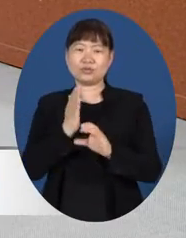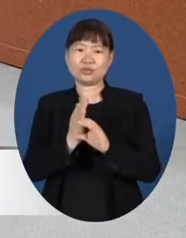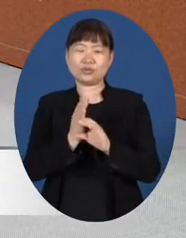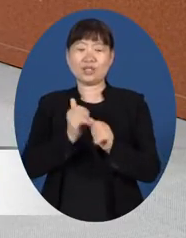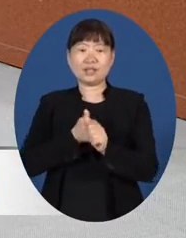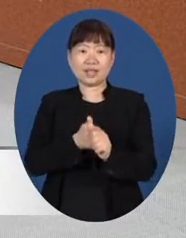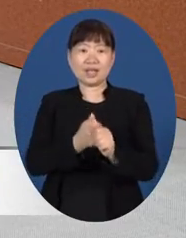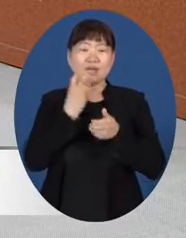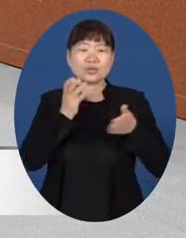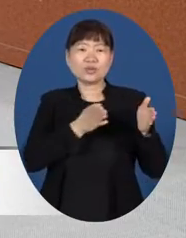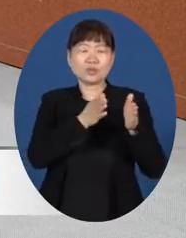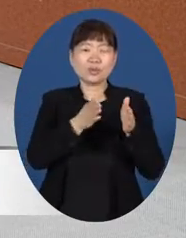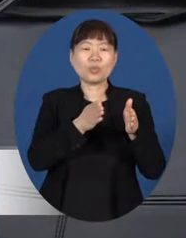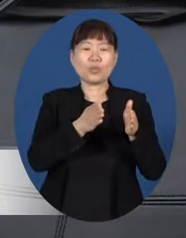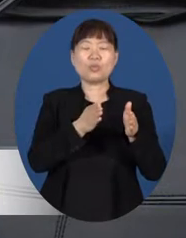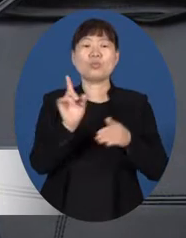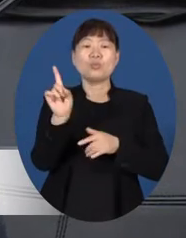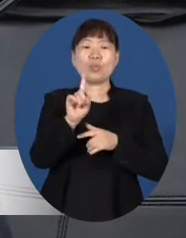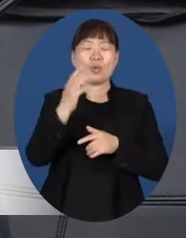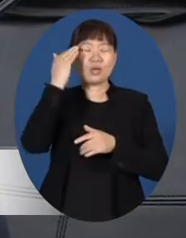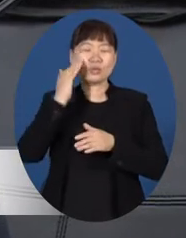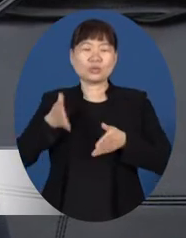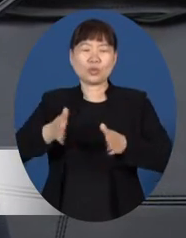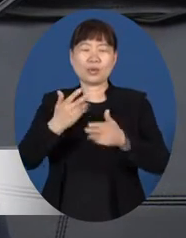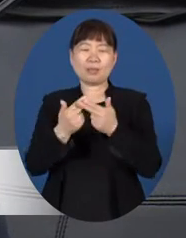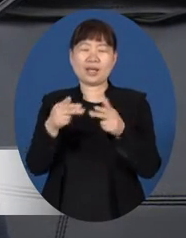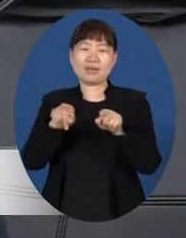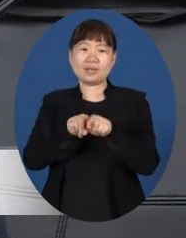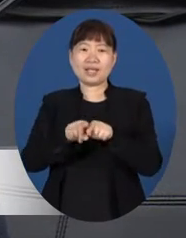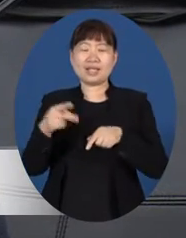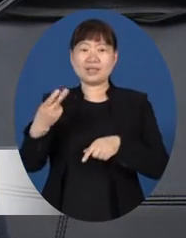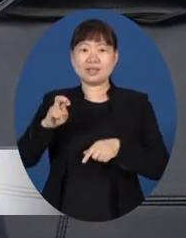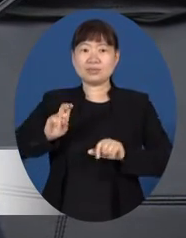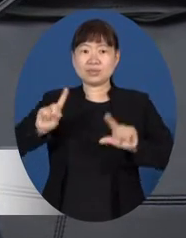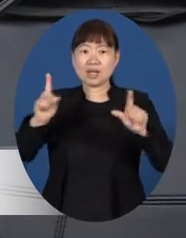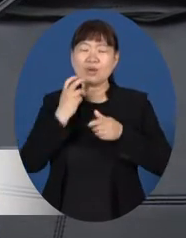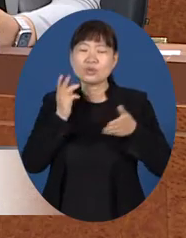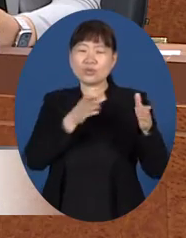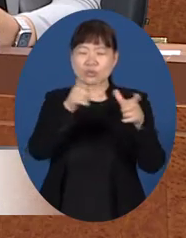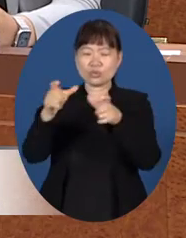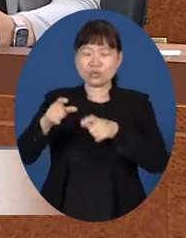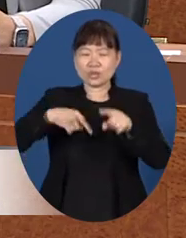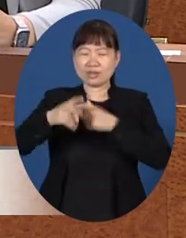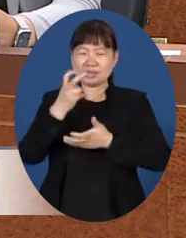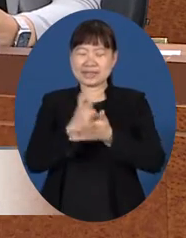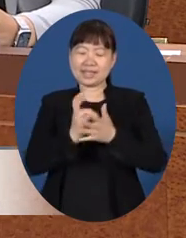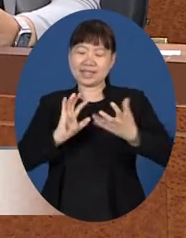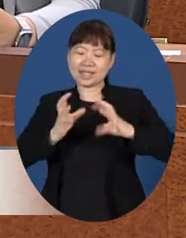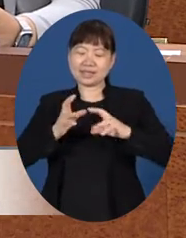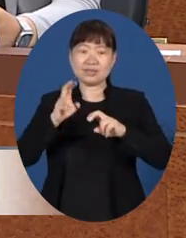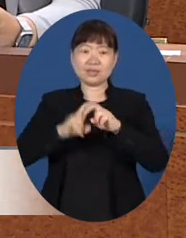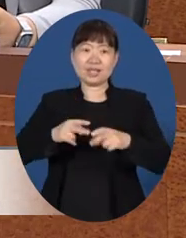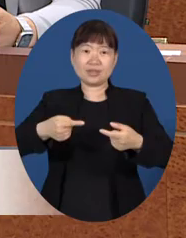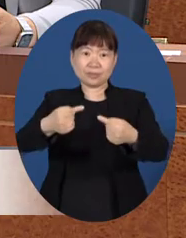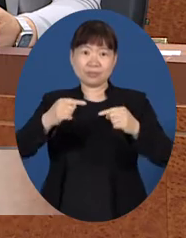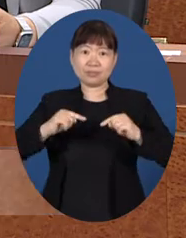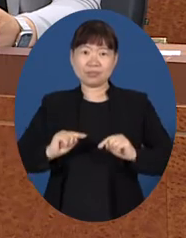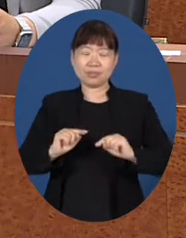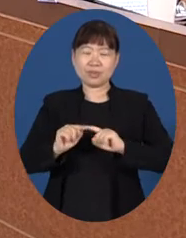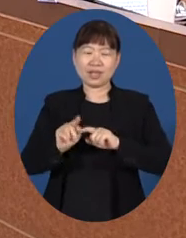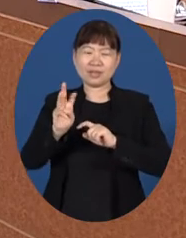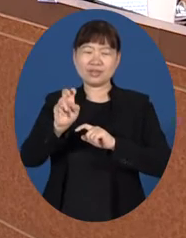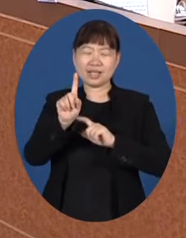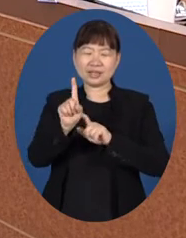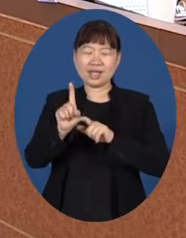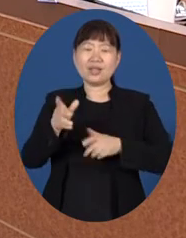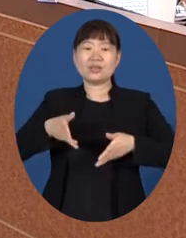맞춰 경기도는 한국 도로 옆에 와 함께 2022년 경기도 밋치 군도로 정책 간담회를 열어 도내 31개 시 군 도로